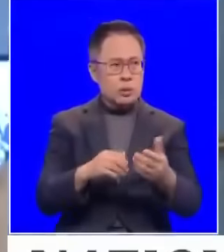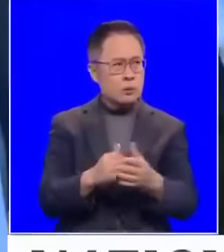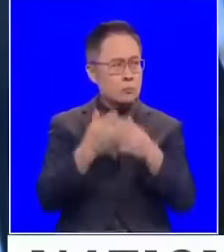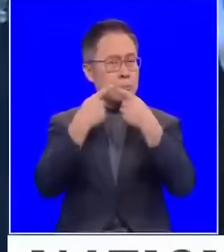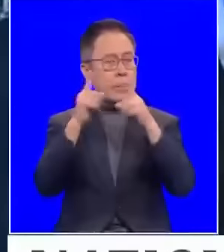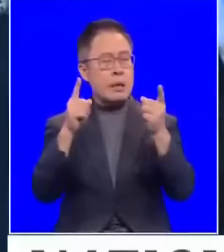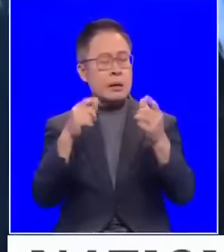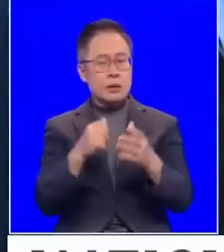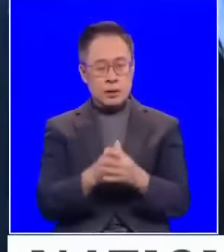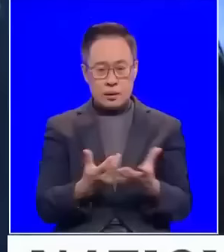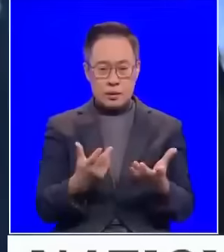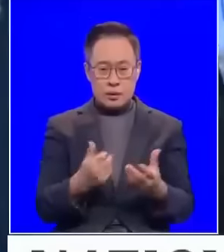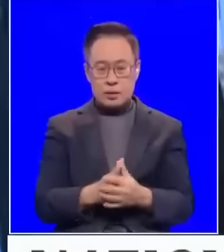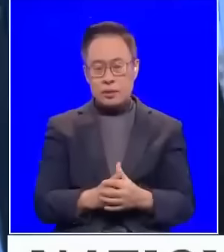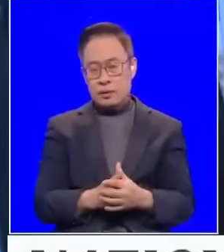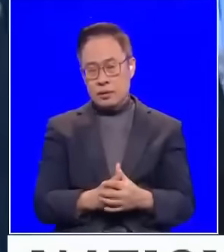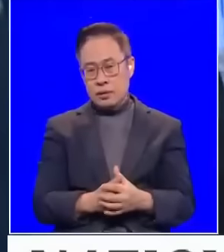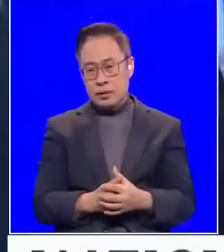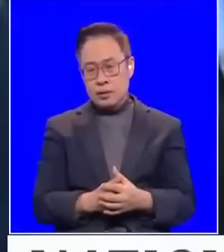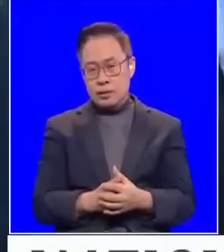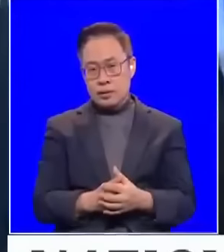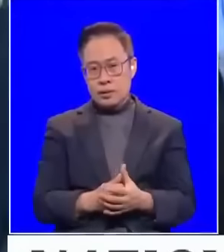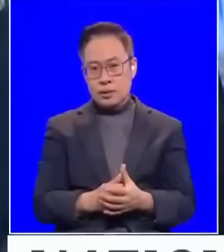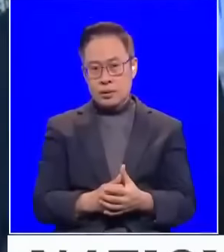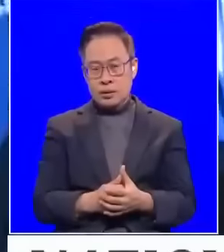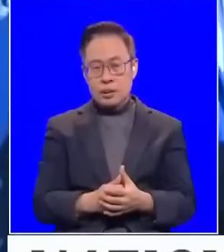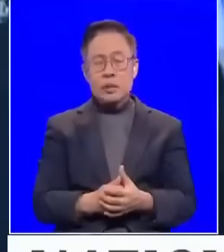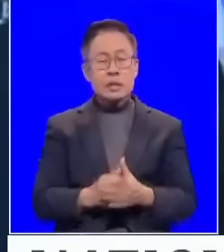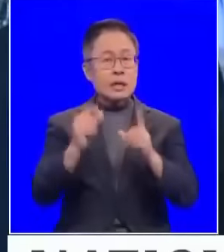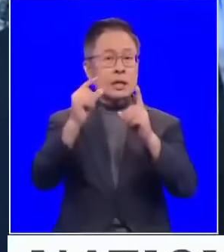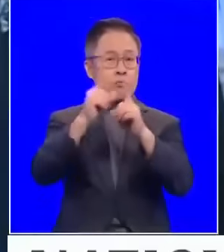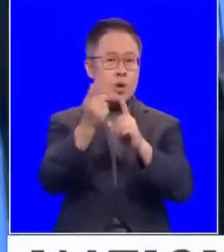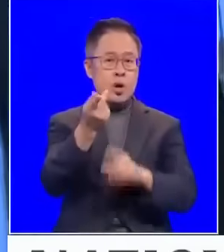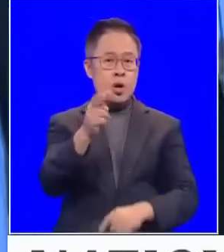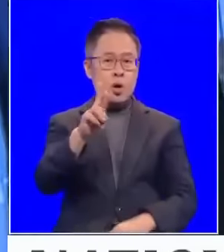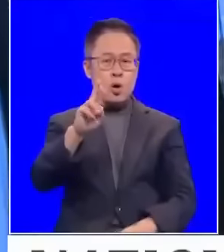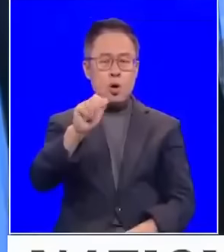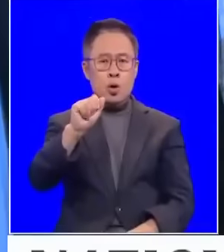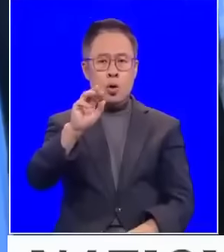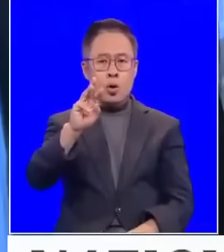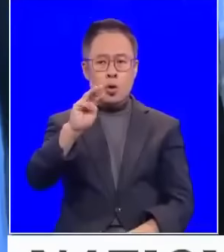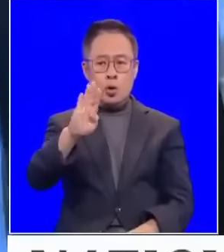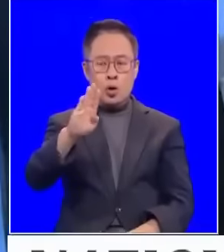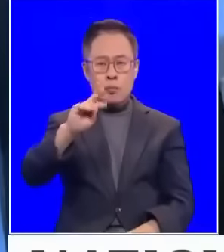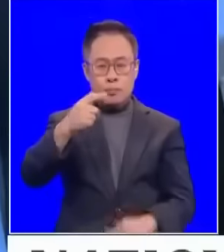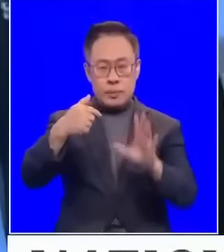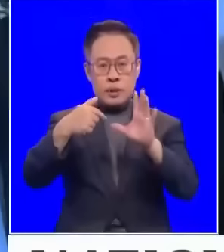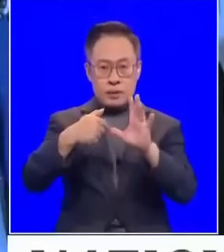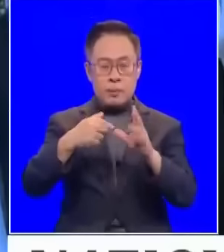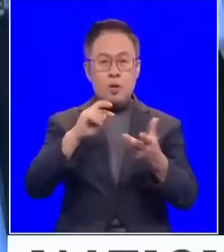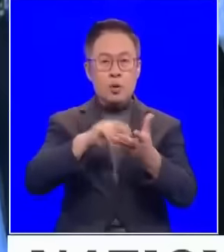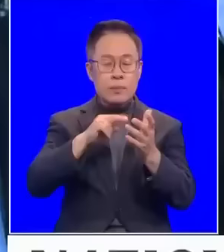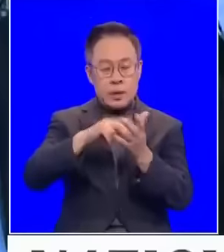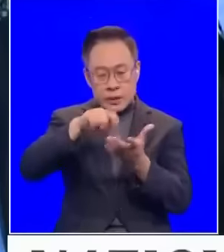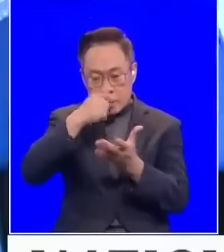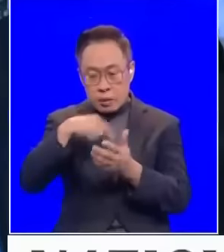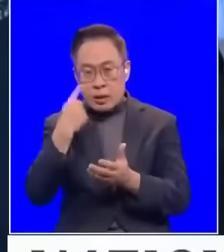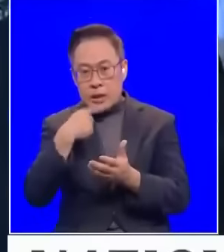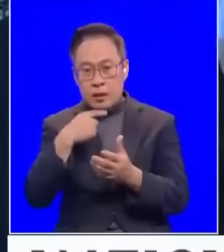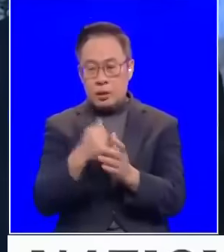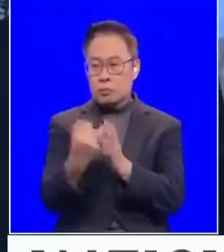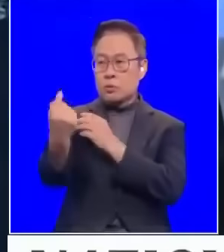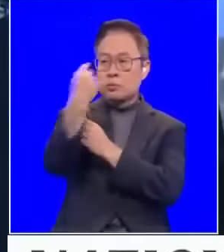เอ๊ะแล้วถ้าเกิดว่าคือถ้าเกิดเป็นการครอบงำทางการเมืองไม่เช่นนั้นไม่ว่าเธอจะไปทานข้าวกับใครหรือว่าส